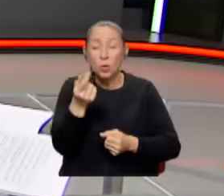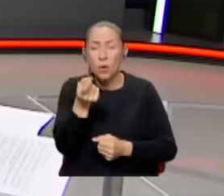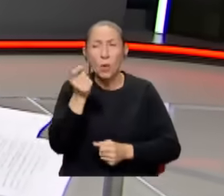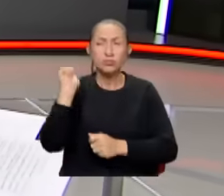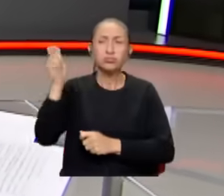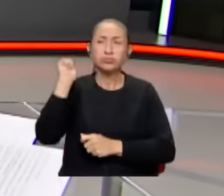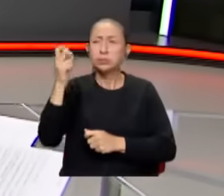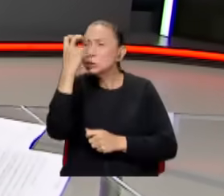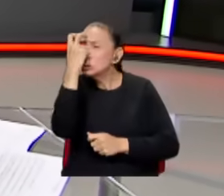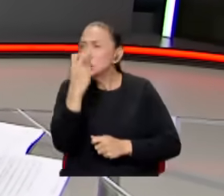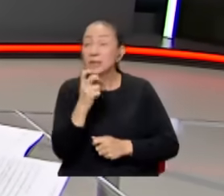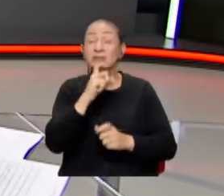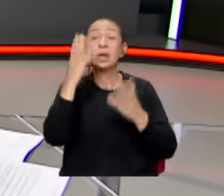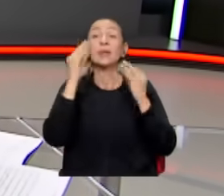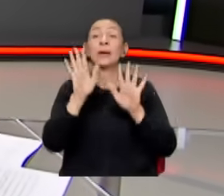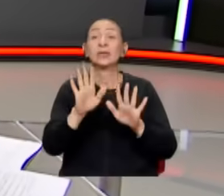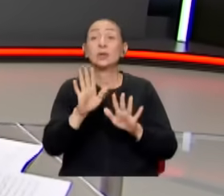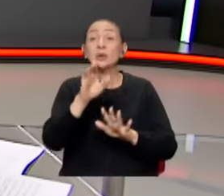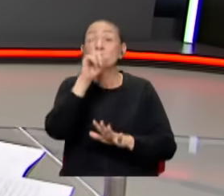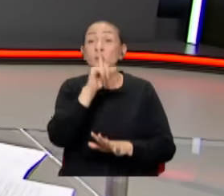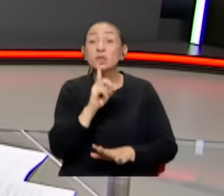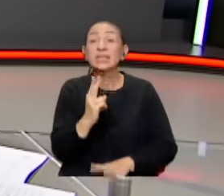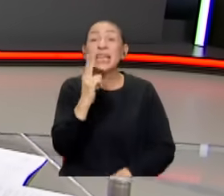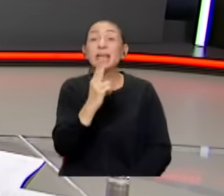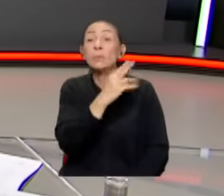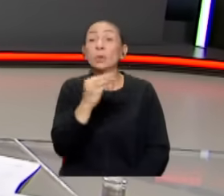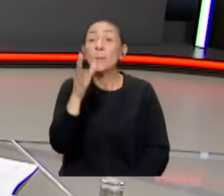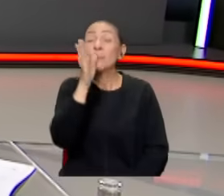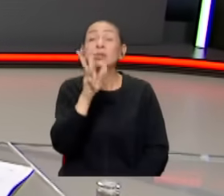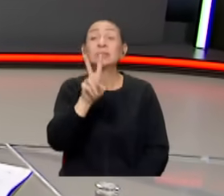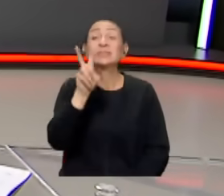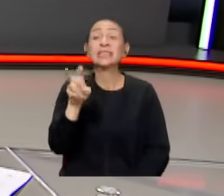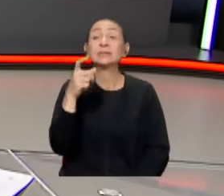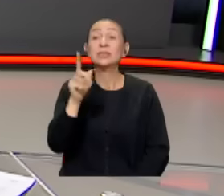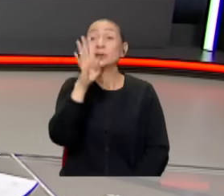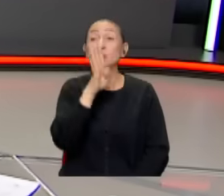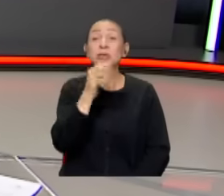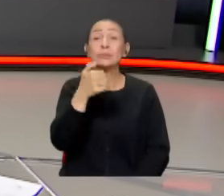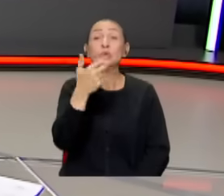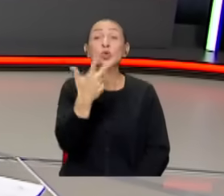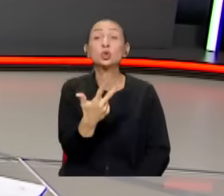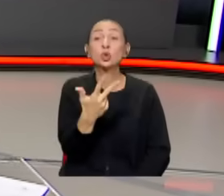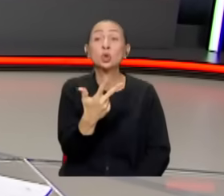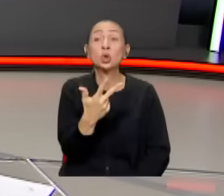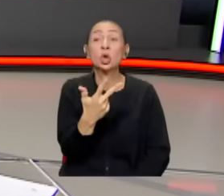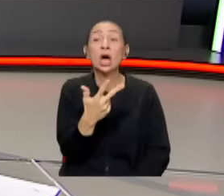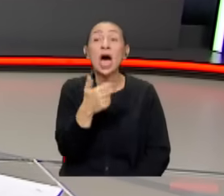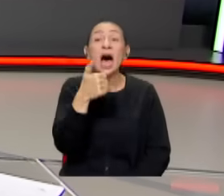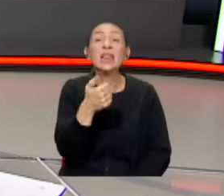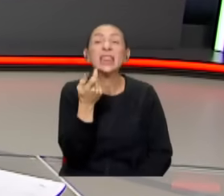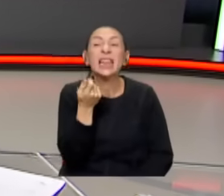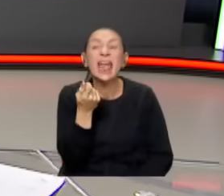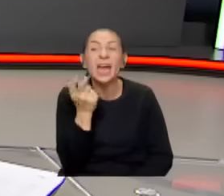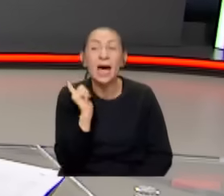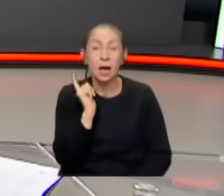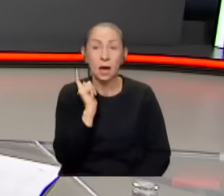kuruşuna ödedi kuruşu kuruşuna derken yanlış anlamayın 107 mil 528. 463 altın